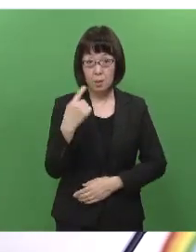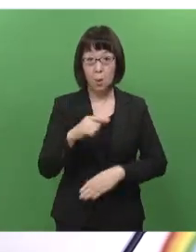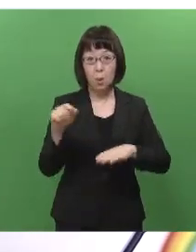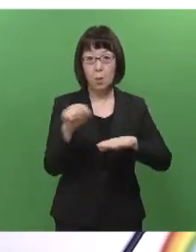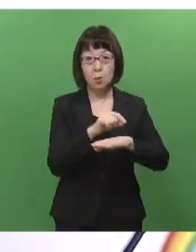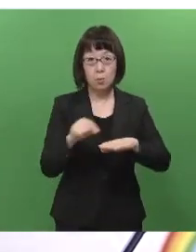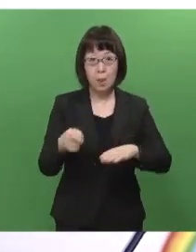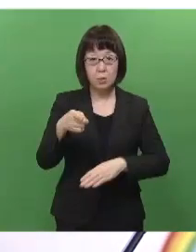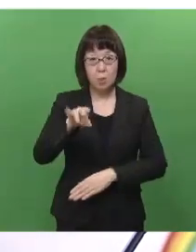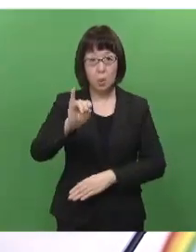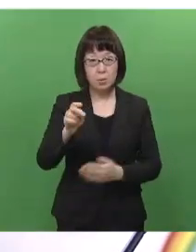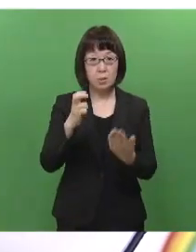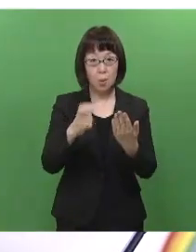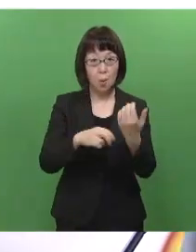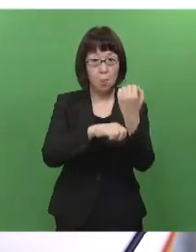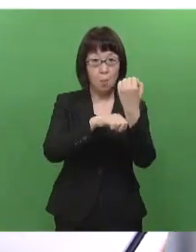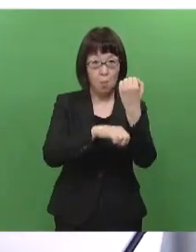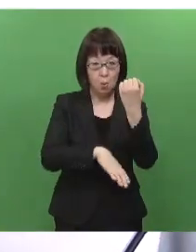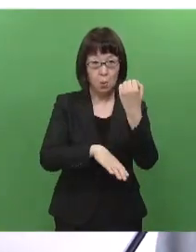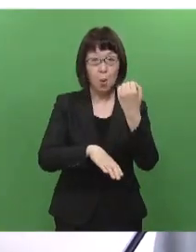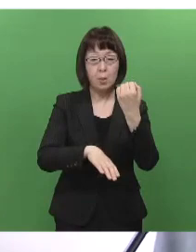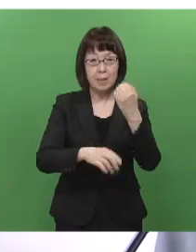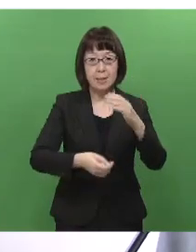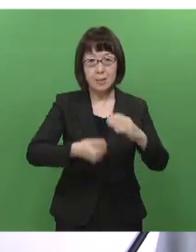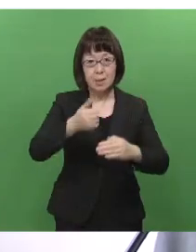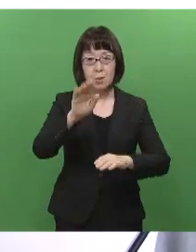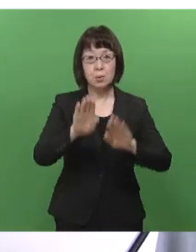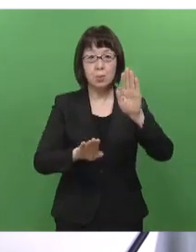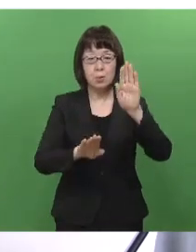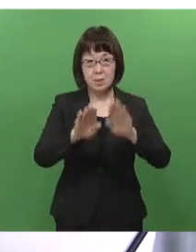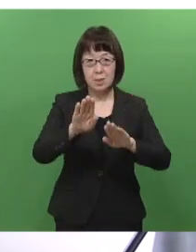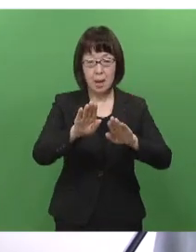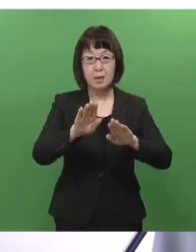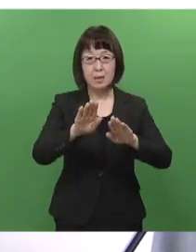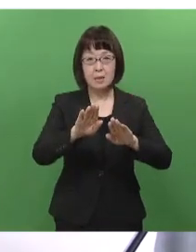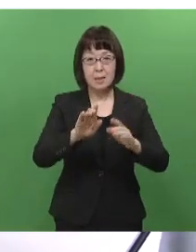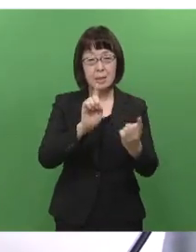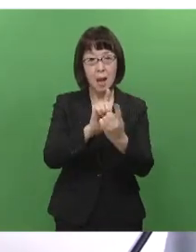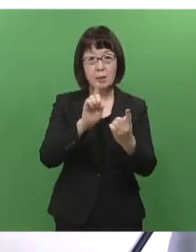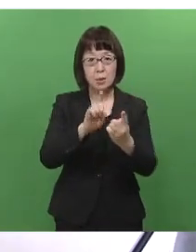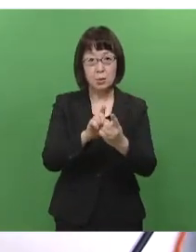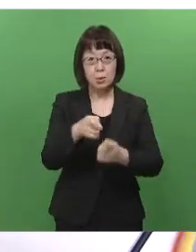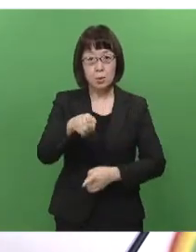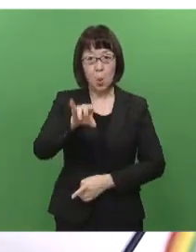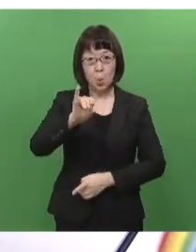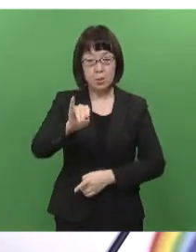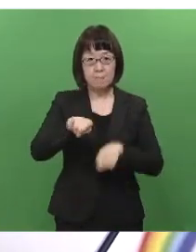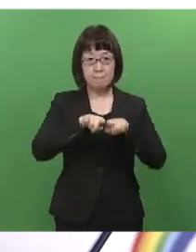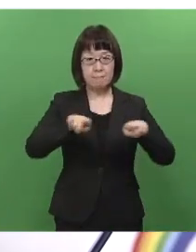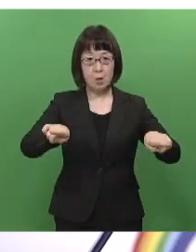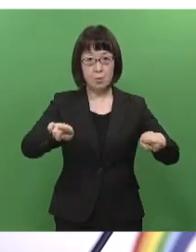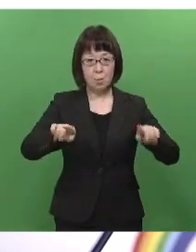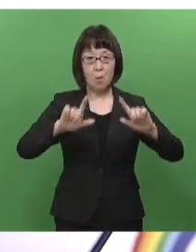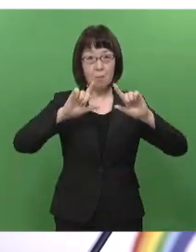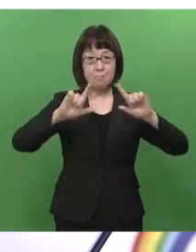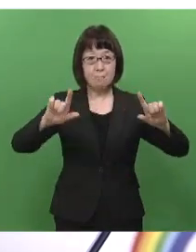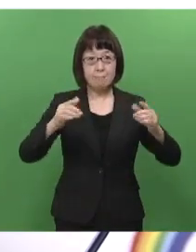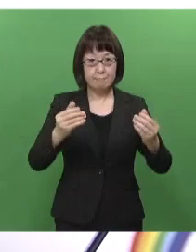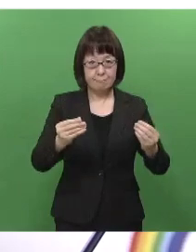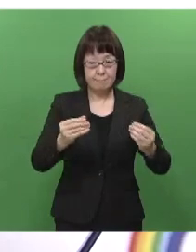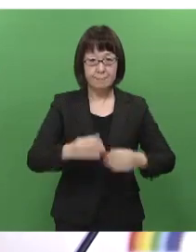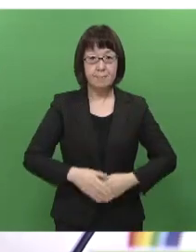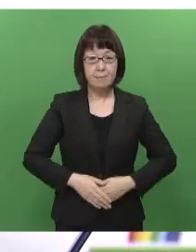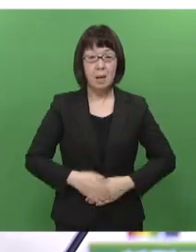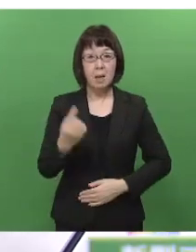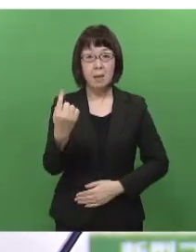に基づきまして緊急事態措置を決定をいたしまして、公表したところであります。で、